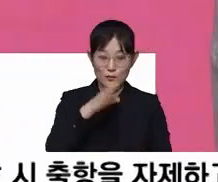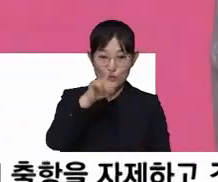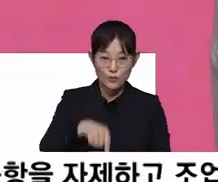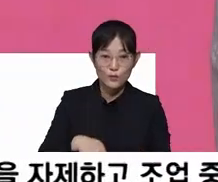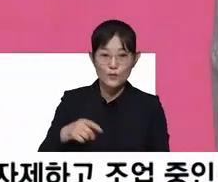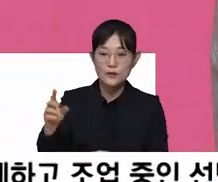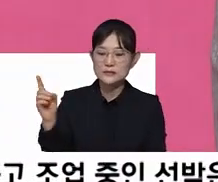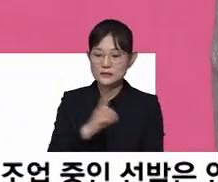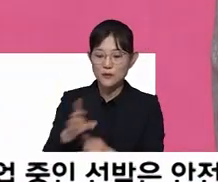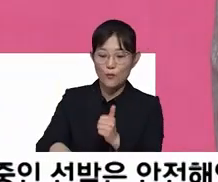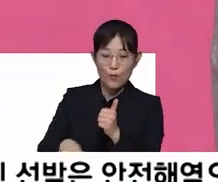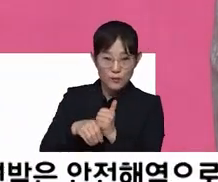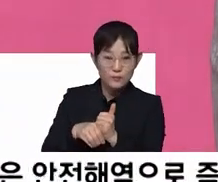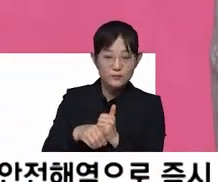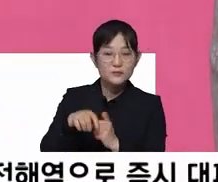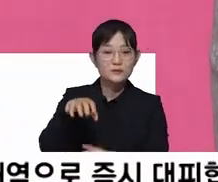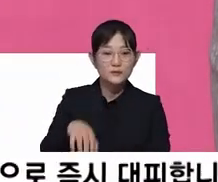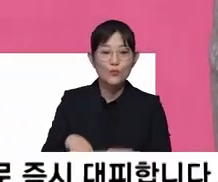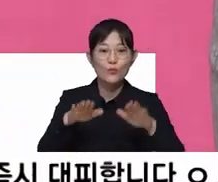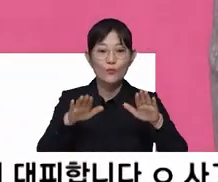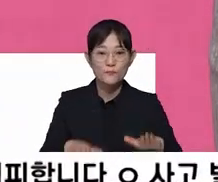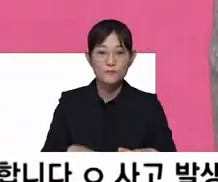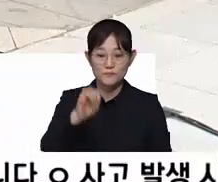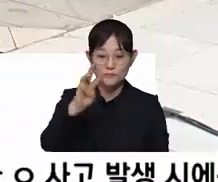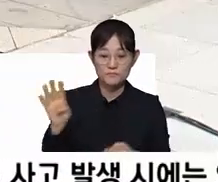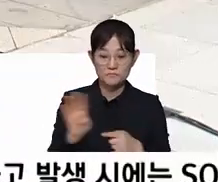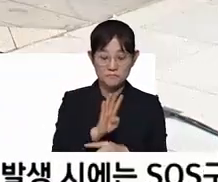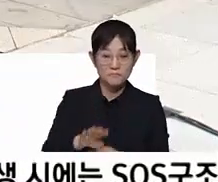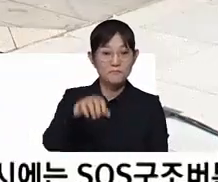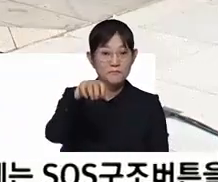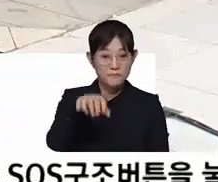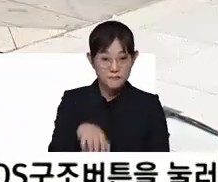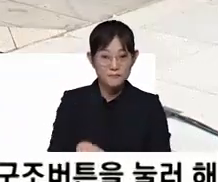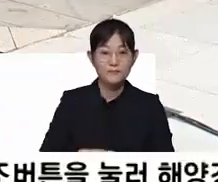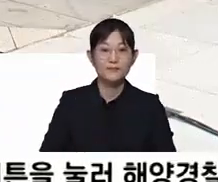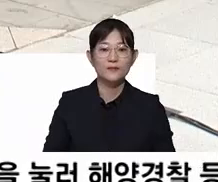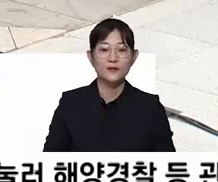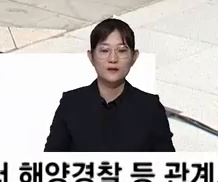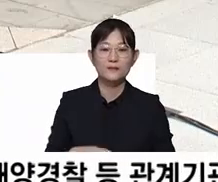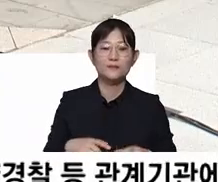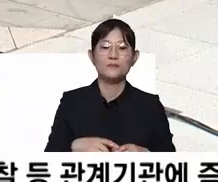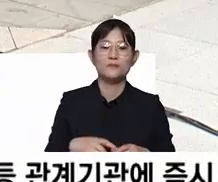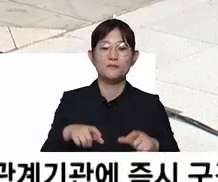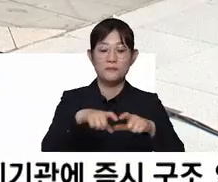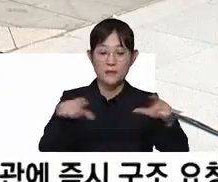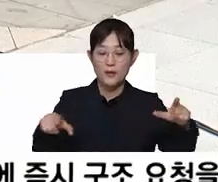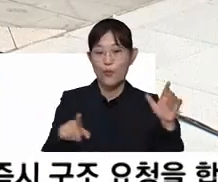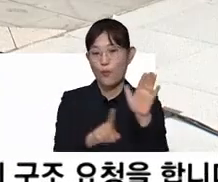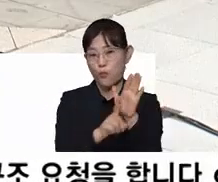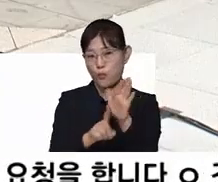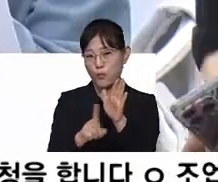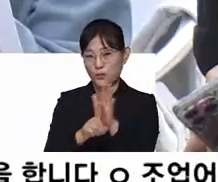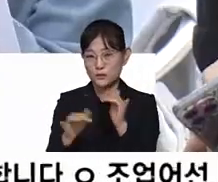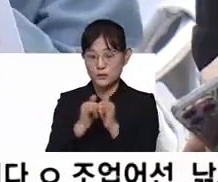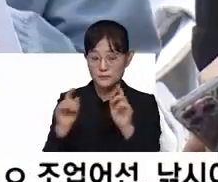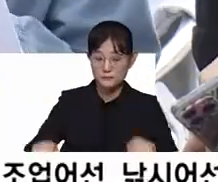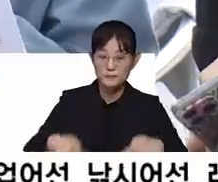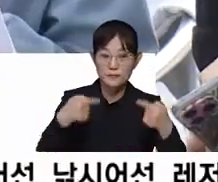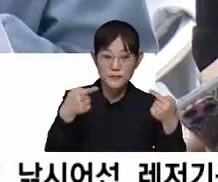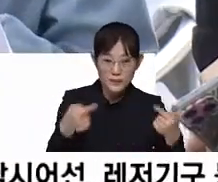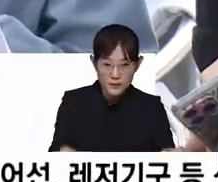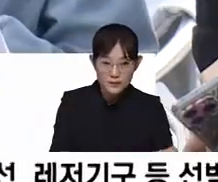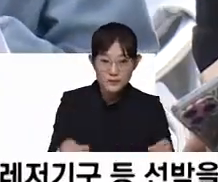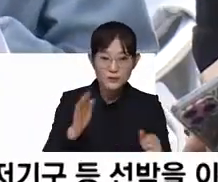디지털 플랫폼 정부위원회는 오늘 광주 비엔날레 전시관 광장에서 민관 홍보 크리에이터 등이 참여한 가운데